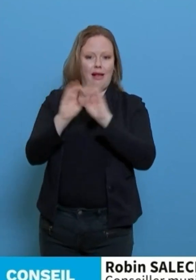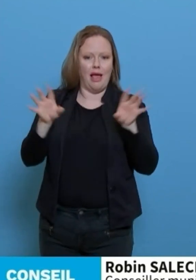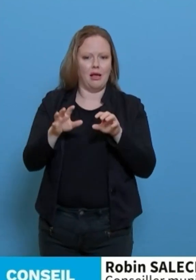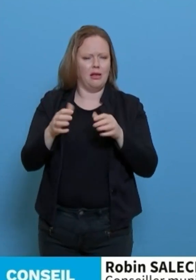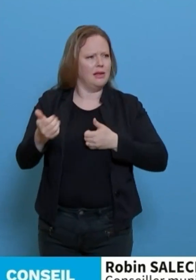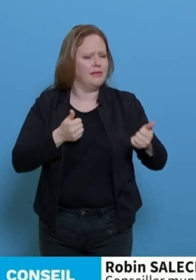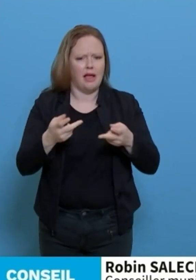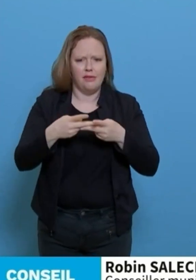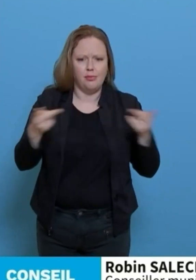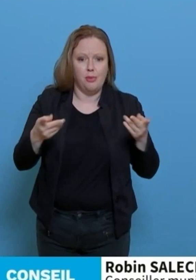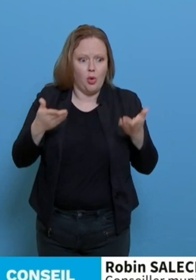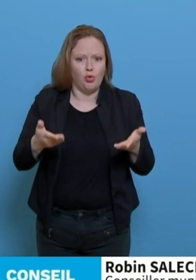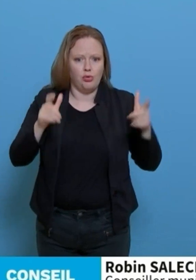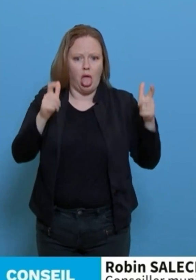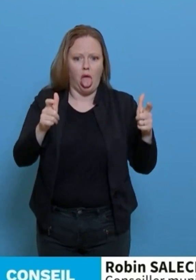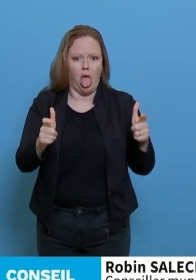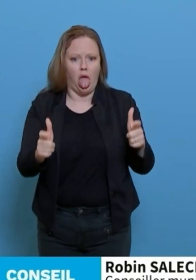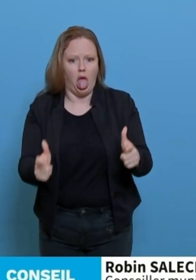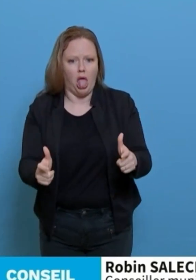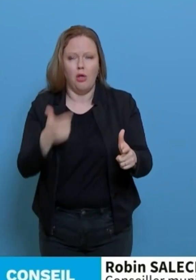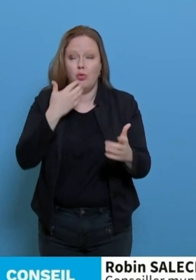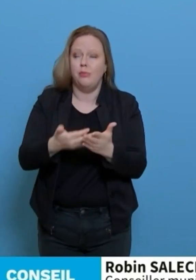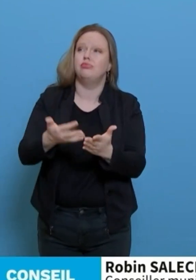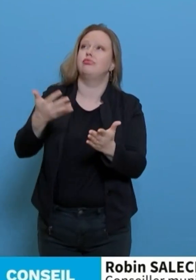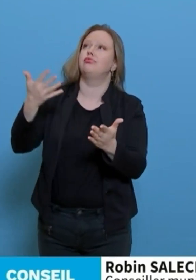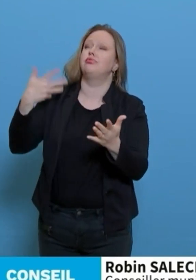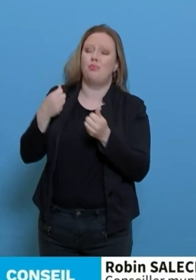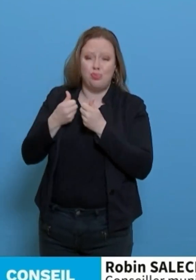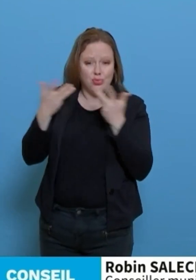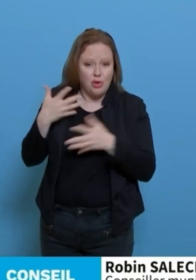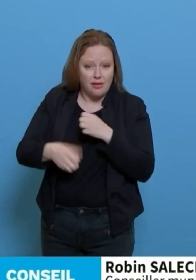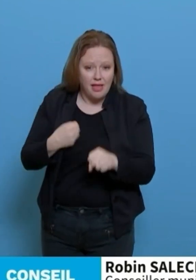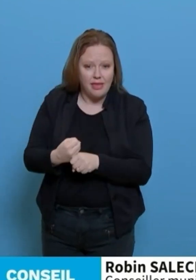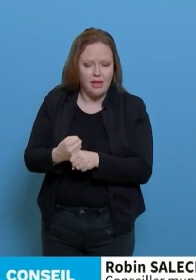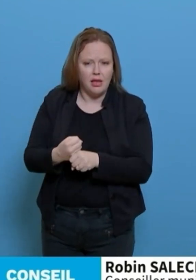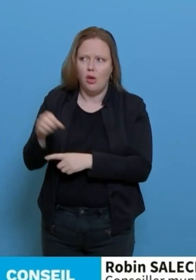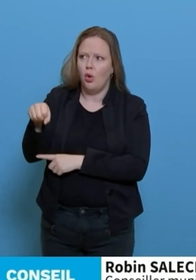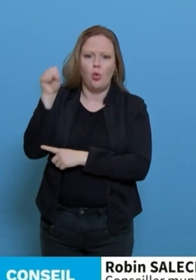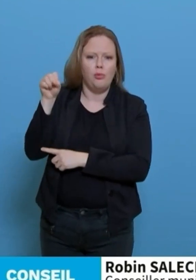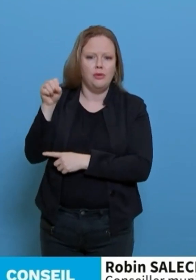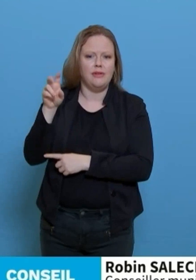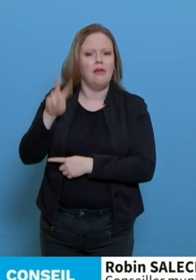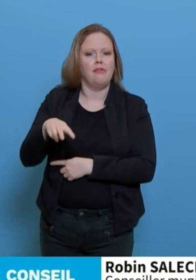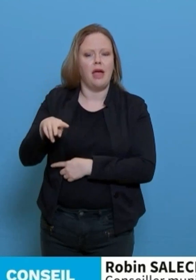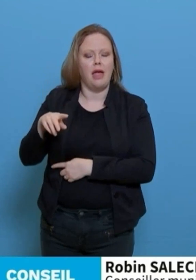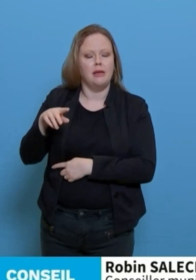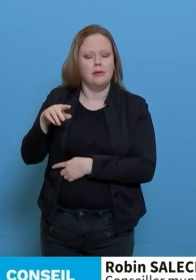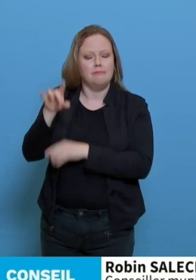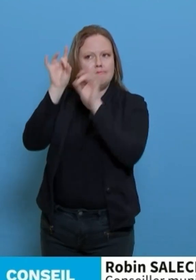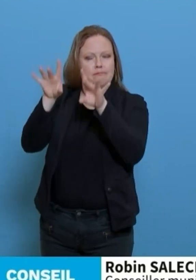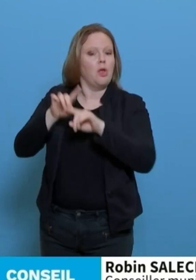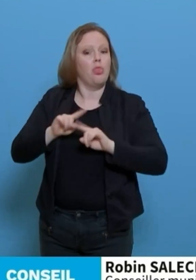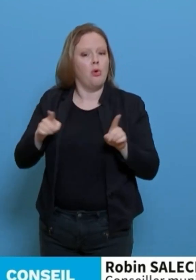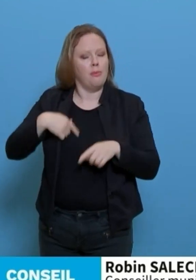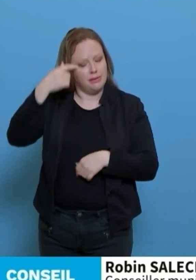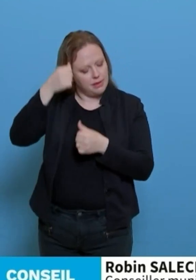qui est attaqué et affaibli depuis de trop nombreuses années. Vous le savez, les communistes ne sont pas rancuniers, mais ils ont de la mémoire, notamment